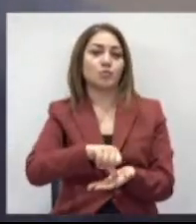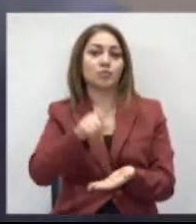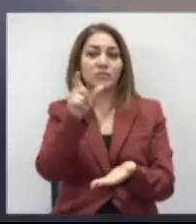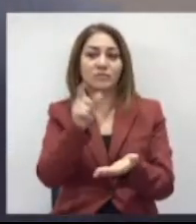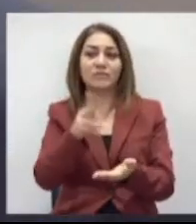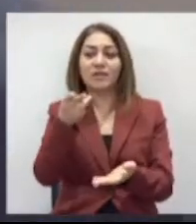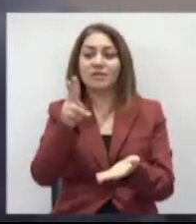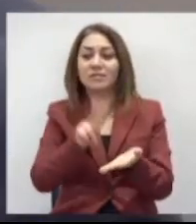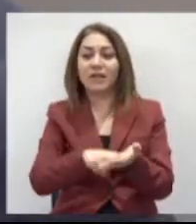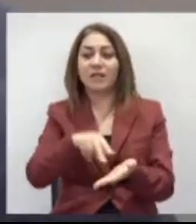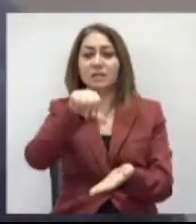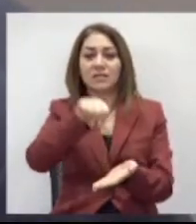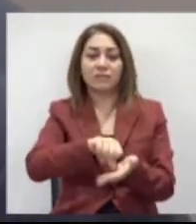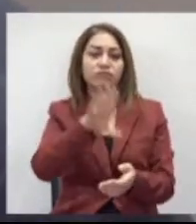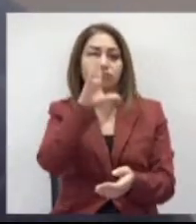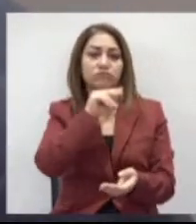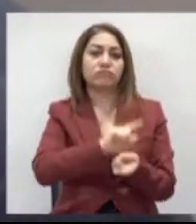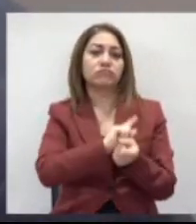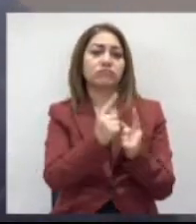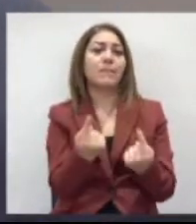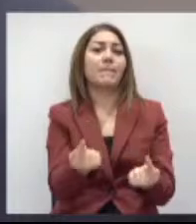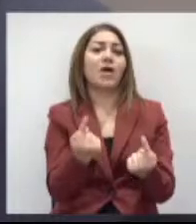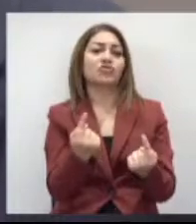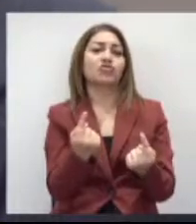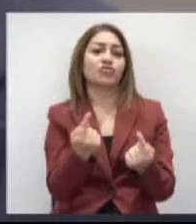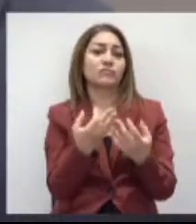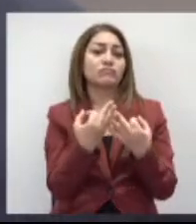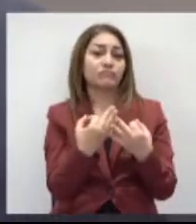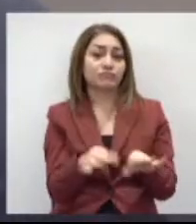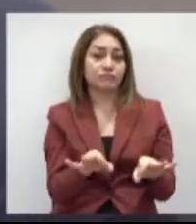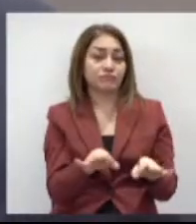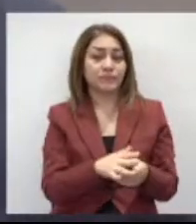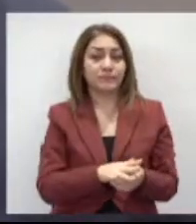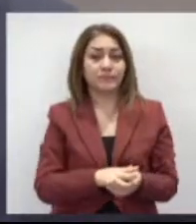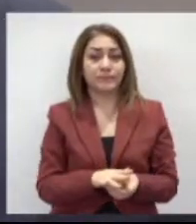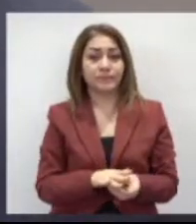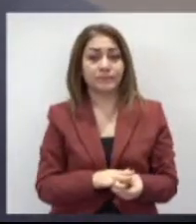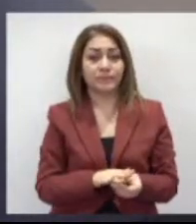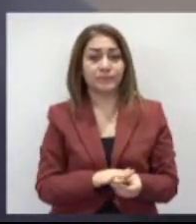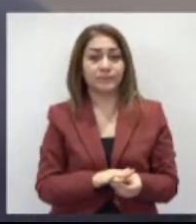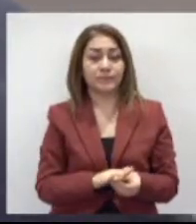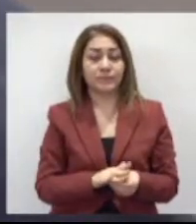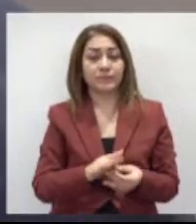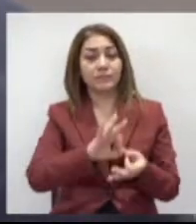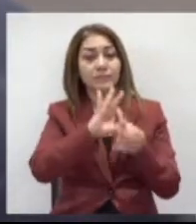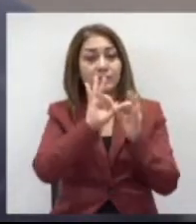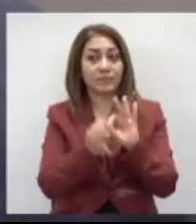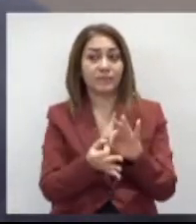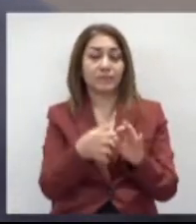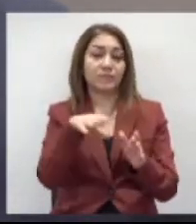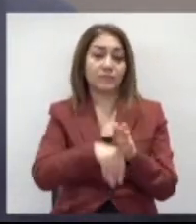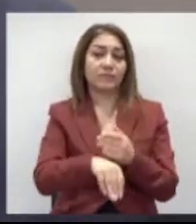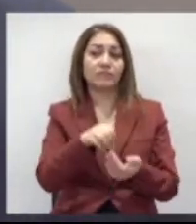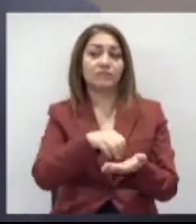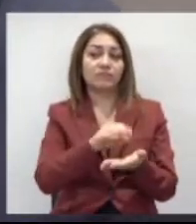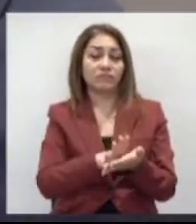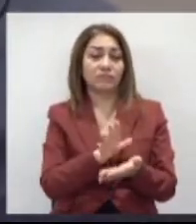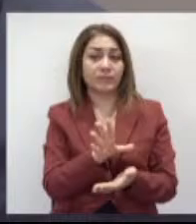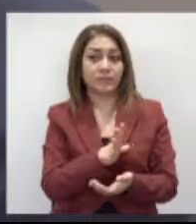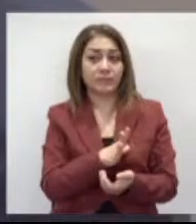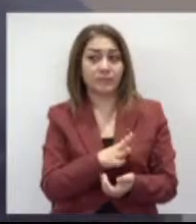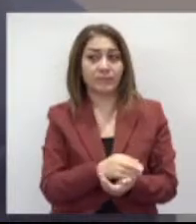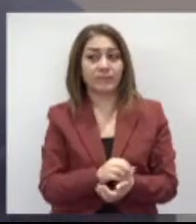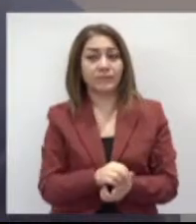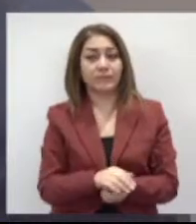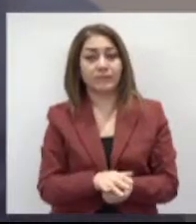այսինքն Սփյուռքի ներկայացուցիչը կարողանա դառնա պաշտոնյա կոպիտ ասած։ Եվ ստեղ ըստ էության այս մեր ձևակերպման մեջ դա էլ է ներառված։ Եվ եթե